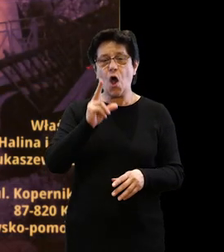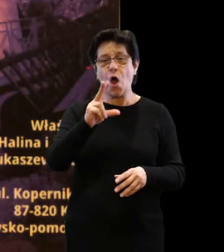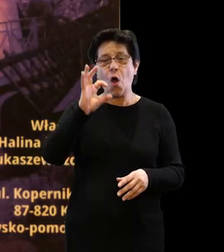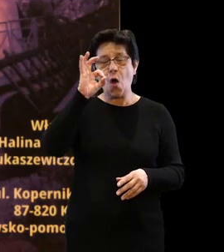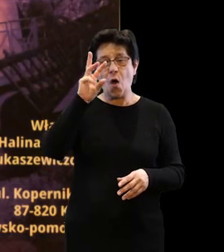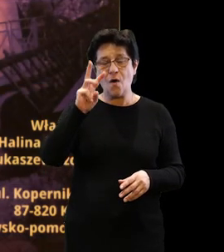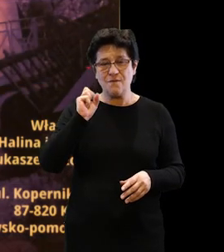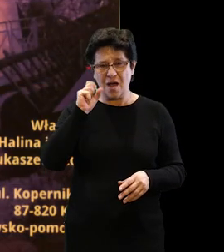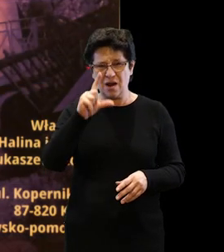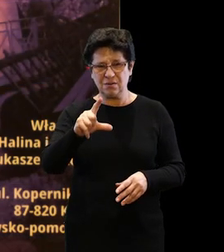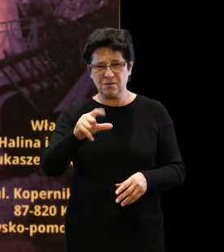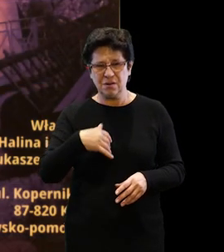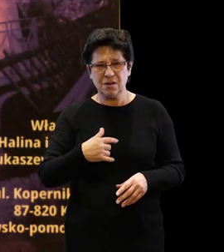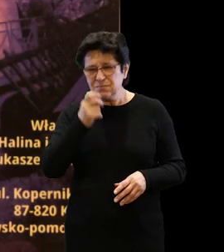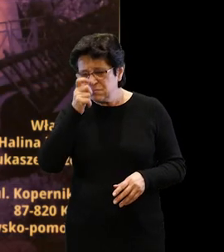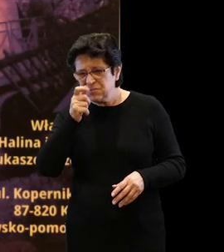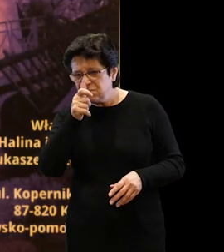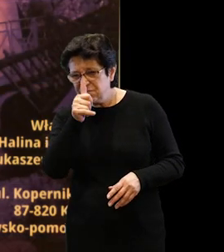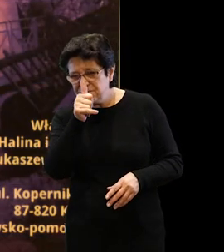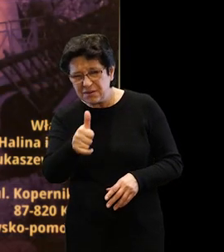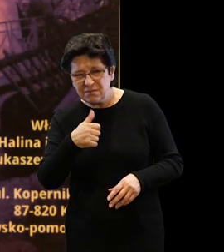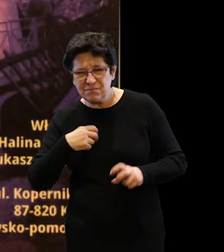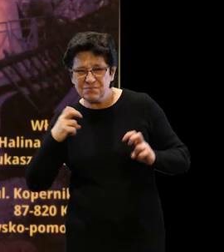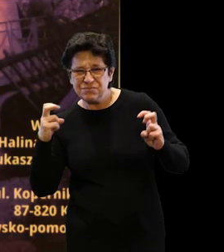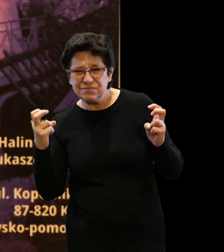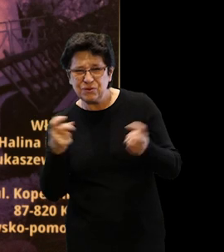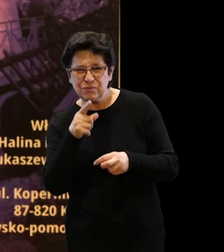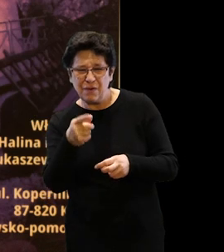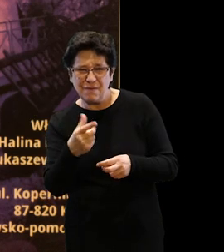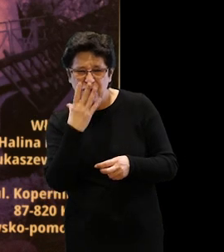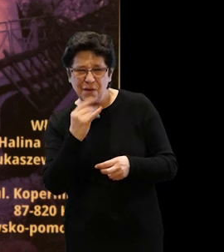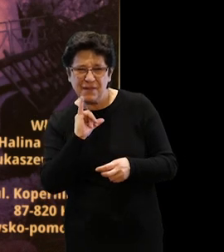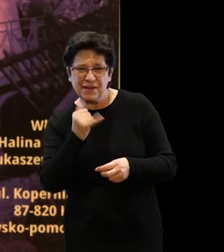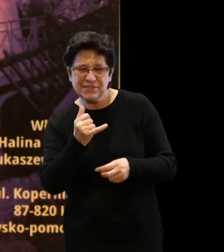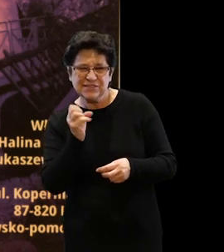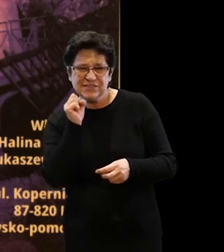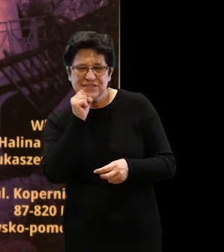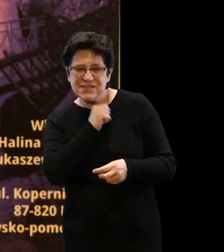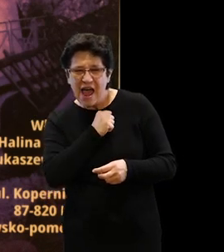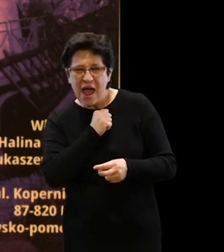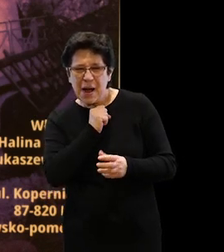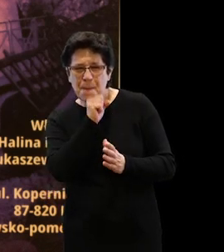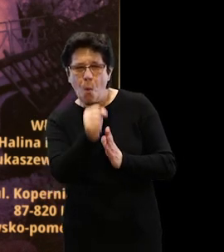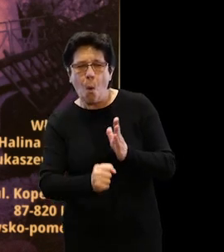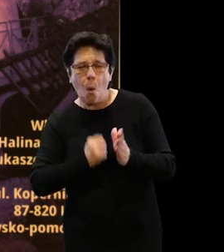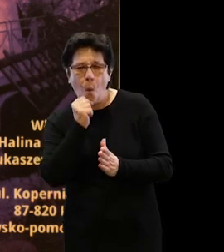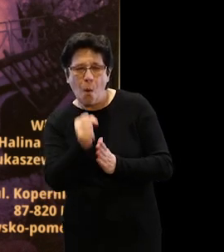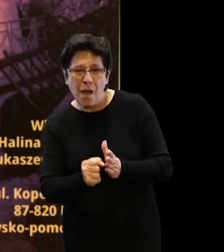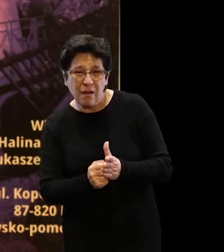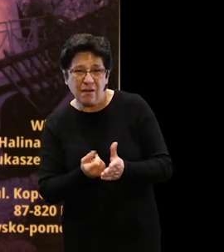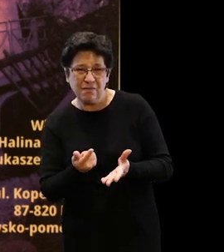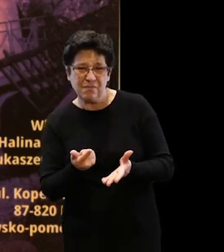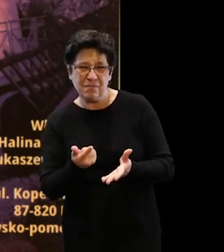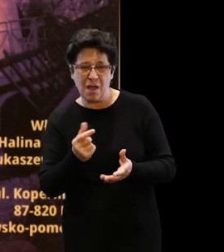też nie mogłem się doszukać to wygląda na jakiś stary młyn może jakaś stara piekarnia może Stara Gorzelnia może